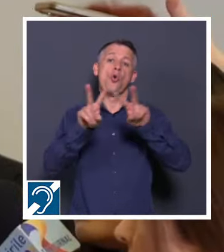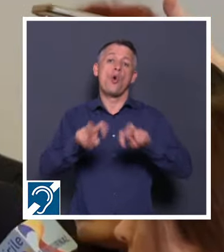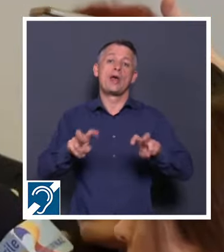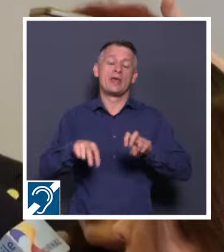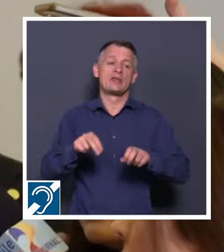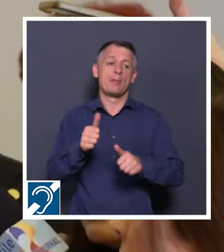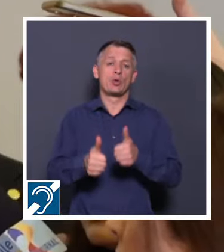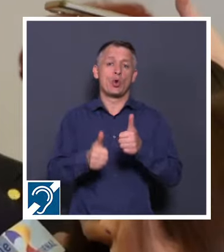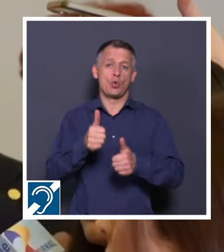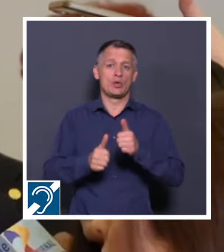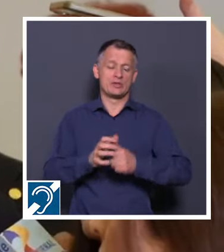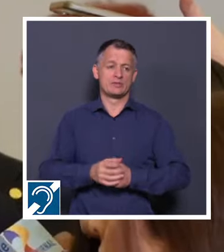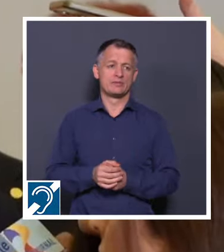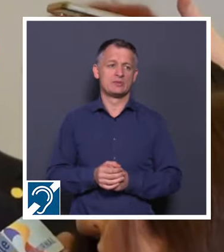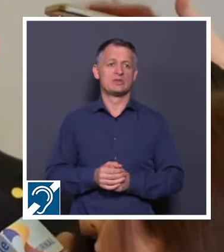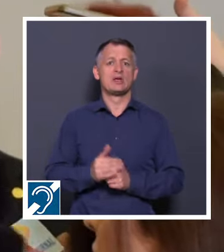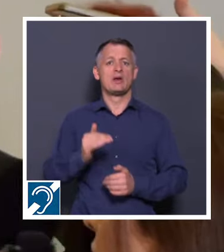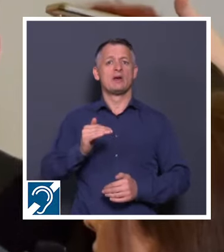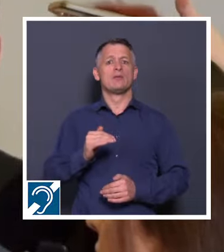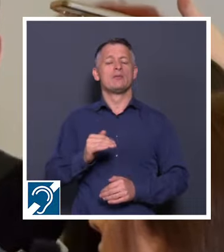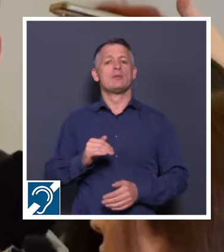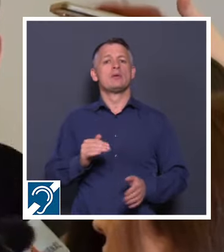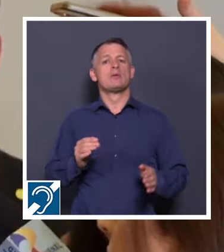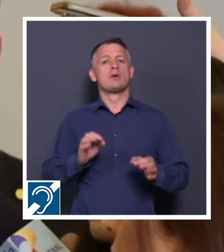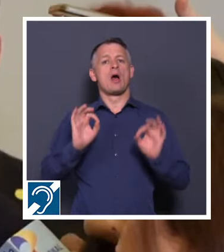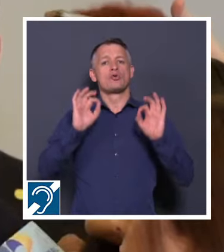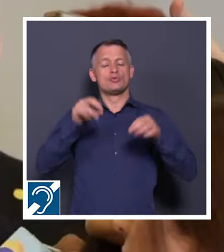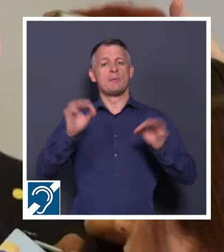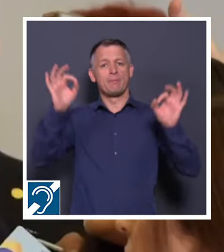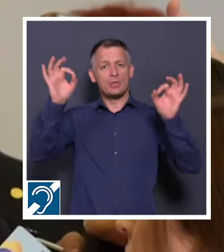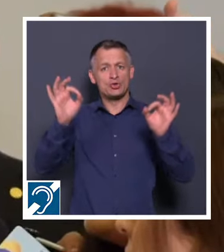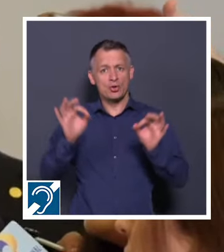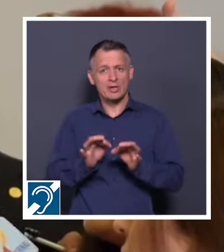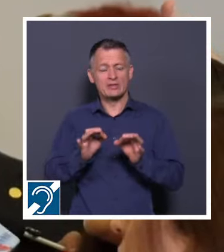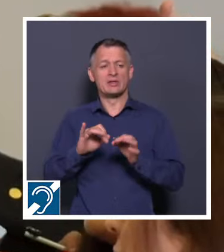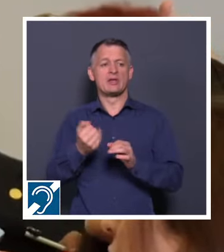S-a micșorat inflația cu aproape 0,5%. A crescut la detergenți.